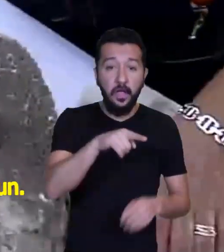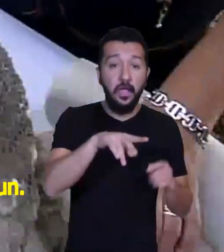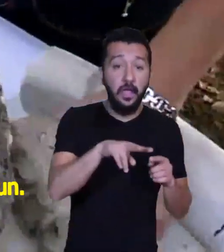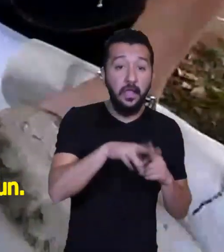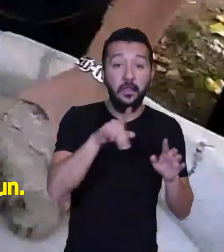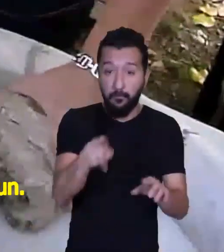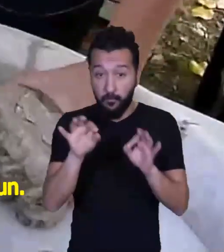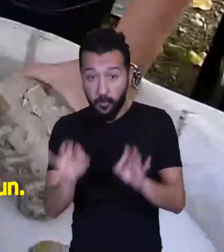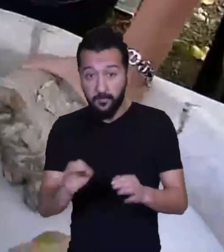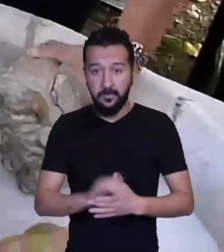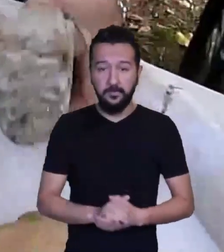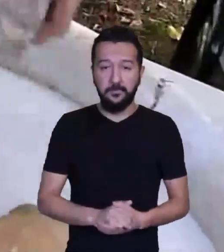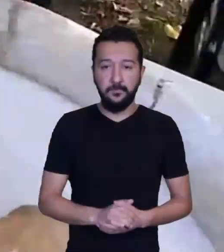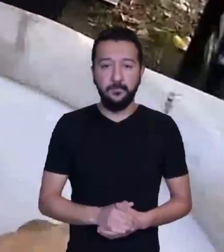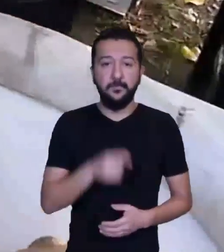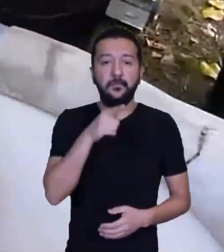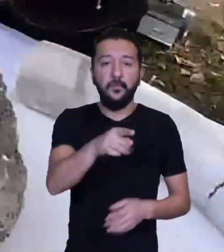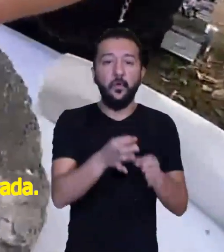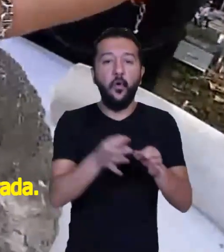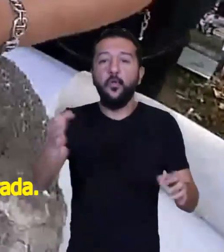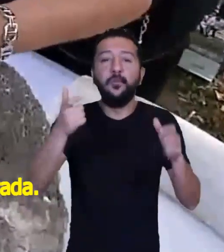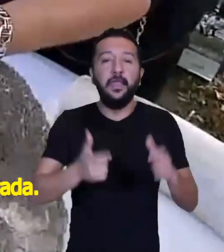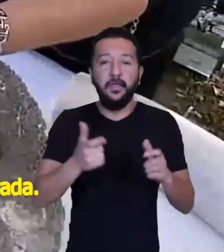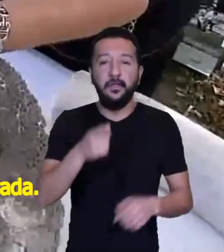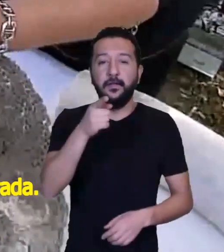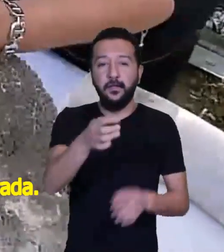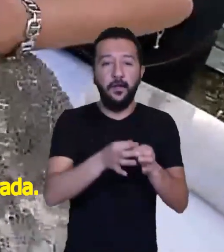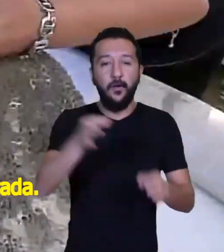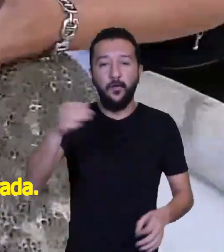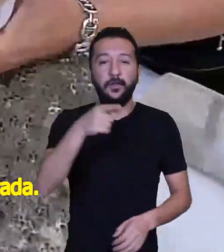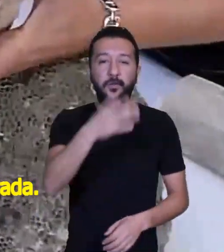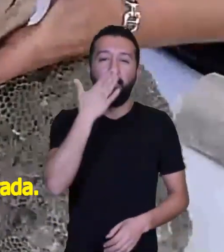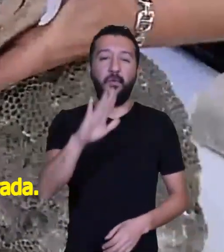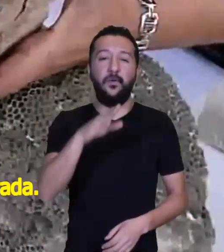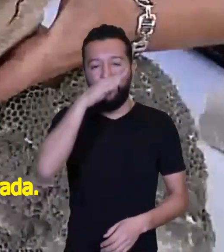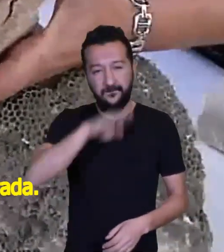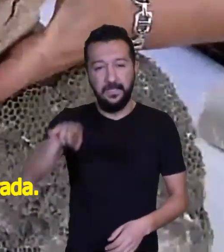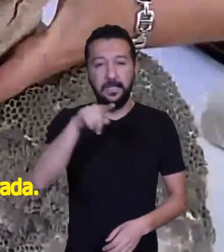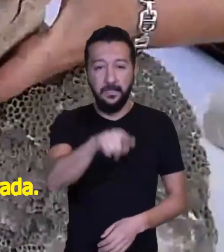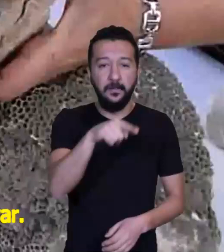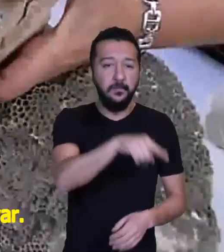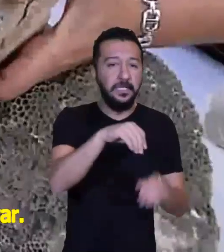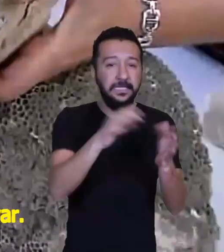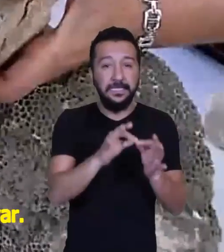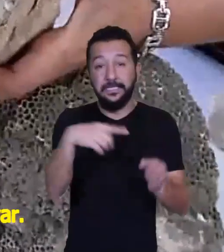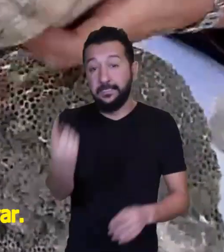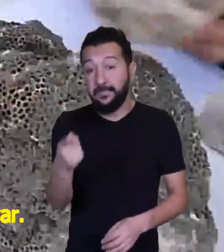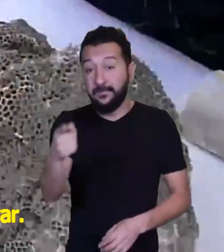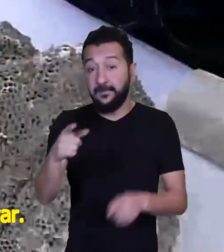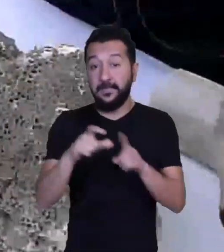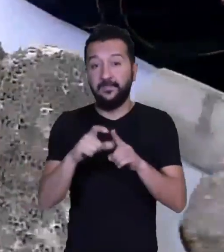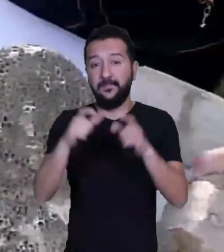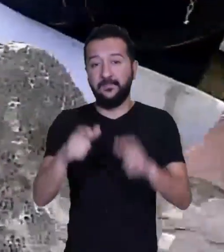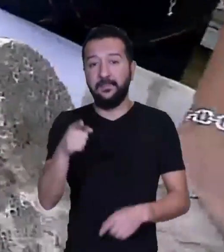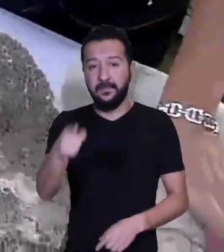Taşlaşmış neredeyse kol kalınlığındaki dişi Selma elini aldı. Hortumu ortu şurada. Bunlar İki yanında defans dişleri